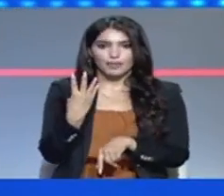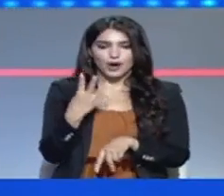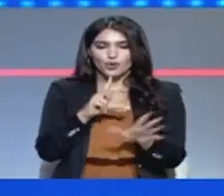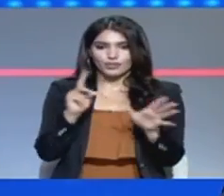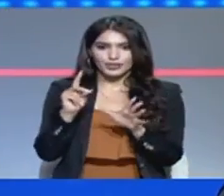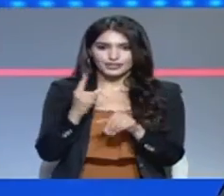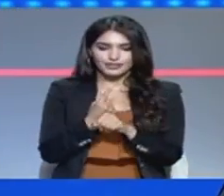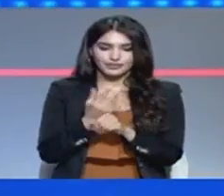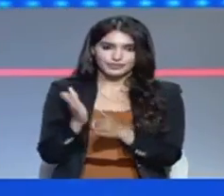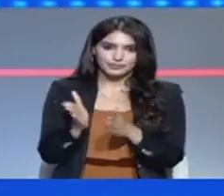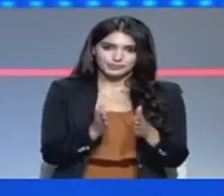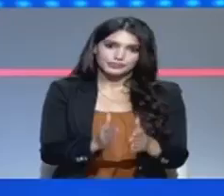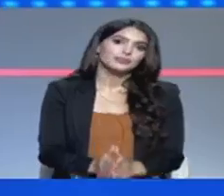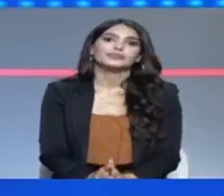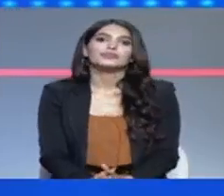84.